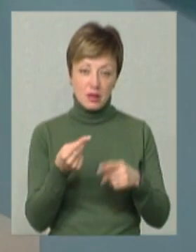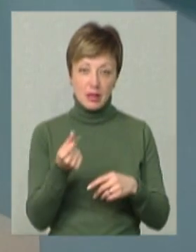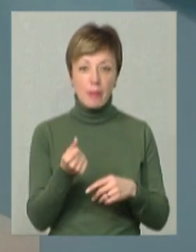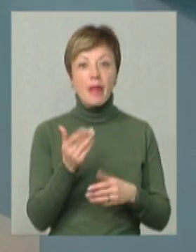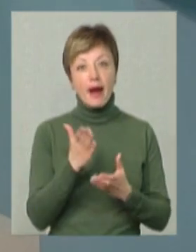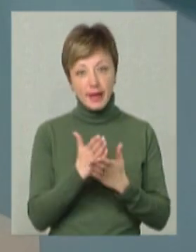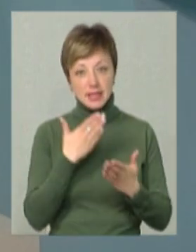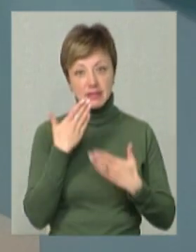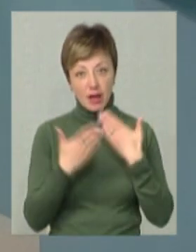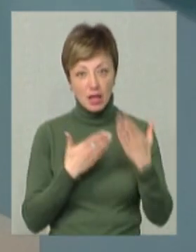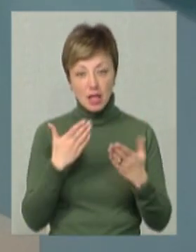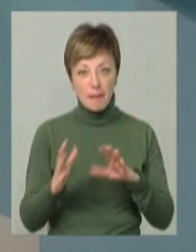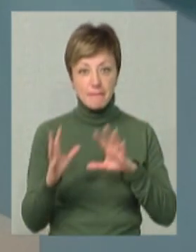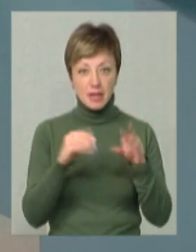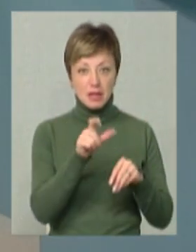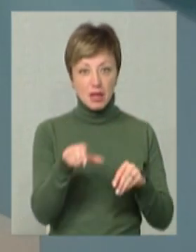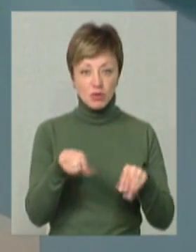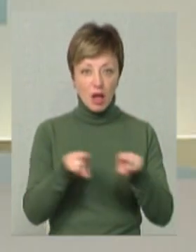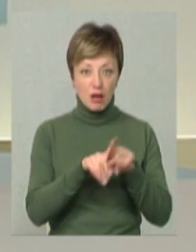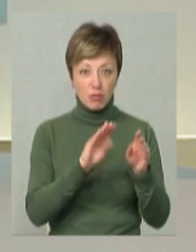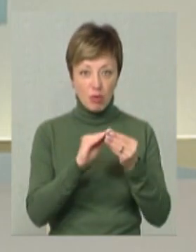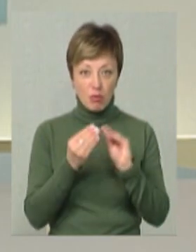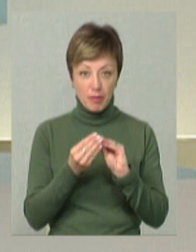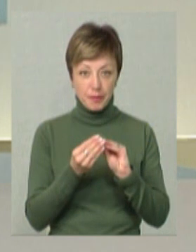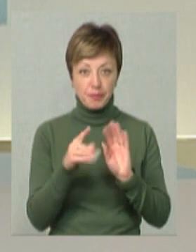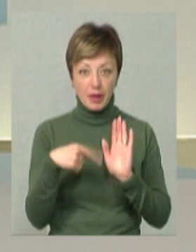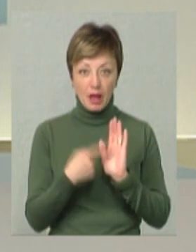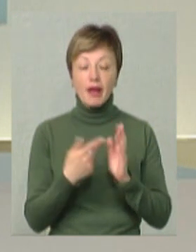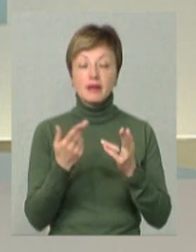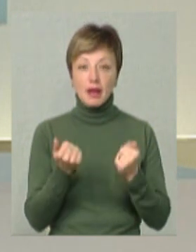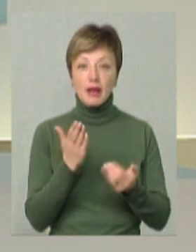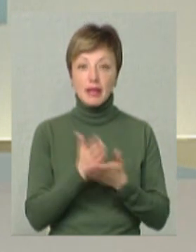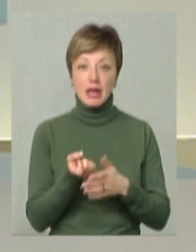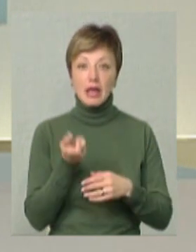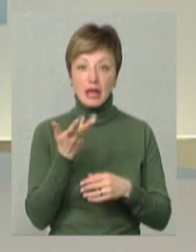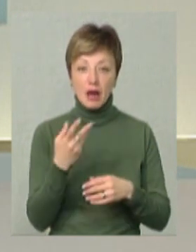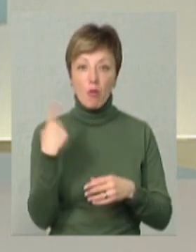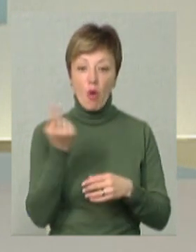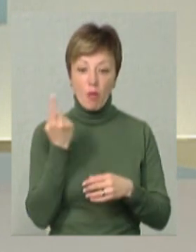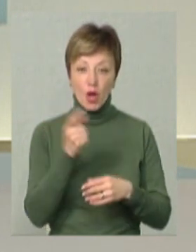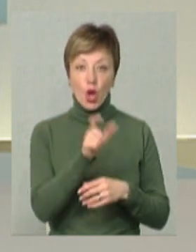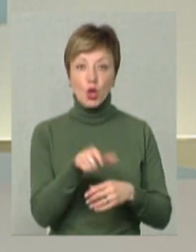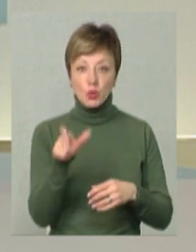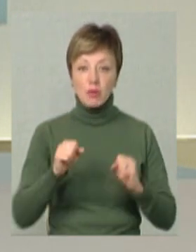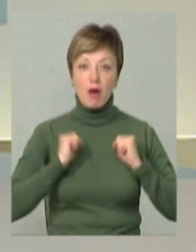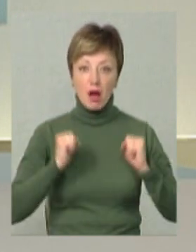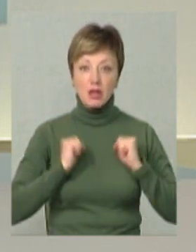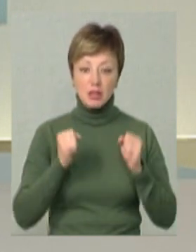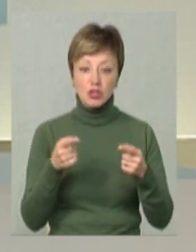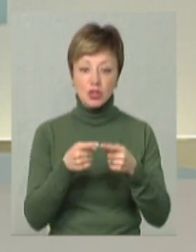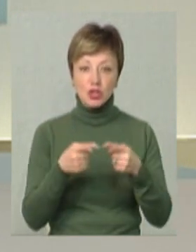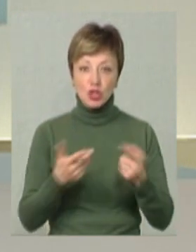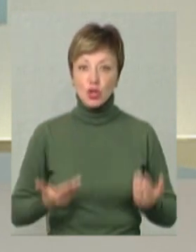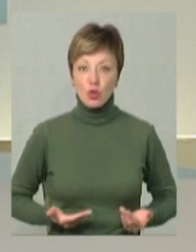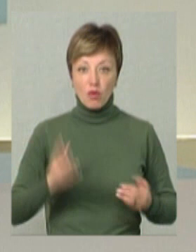є вже звернення від переселенців щодо таких випадків? Є у нас кілька звернень по області. Люди з ним намагалися винайняти